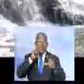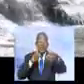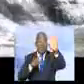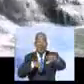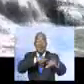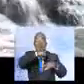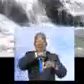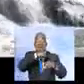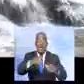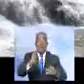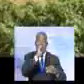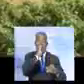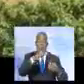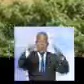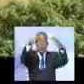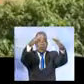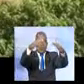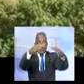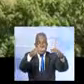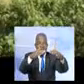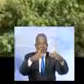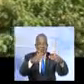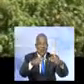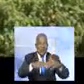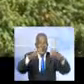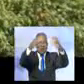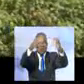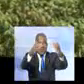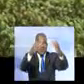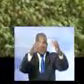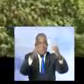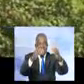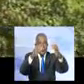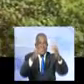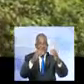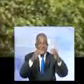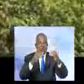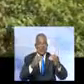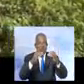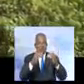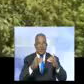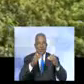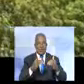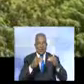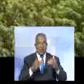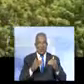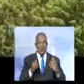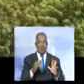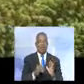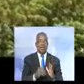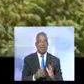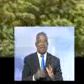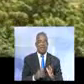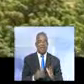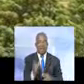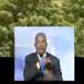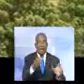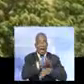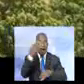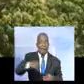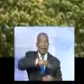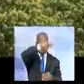paysage pittoresque au relief montagneux. C'est que Mans est entouré de massifs montagneux dont le point culminant, le mont